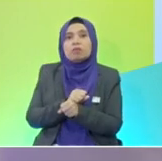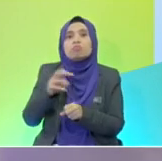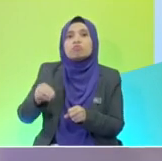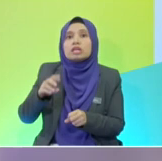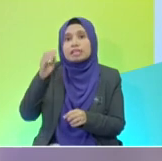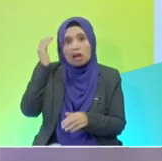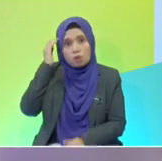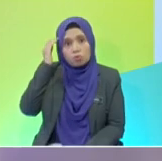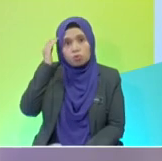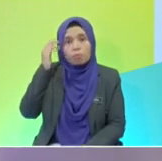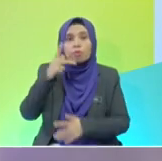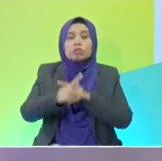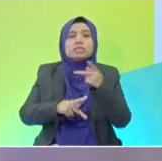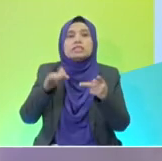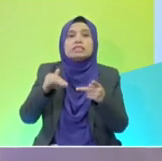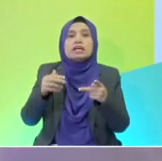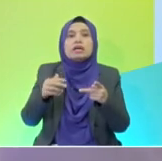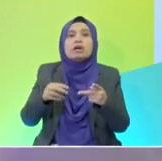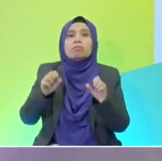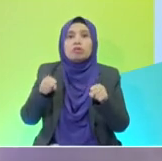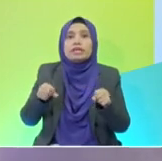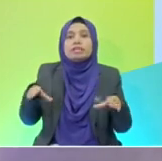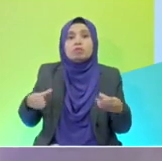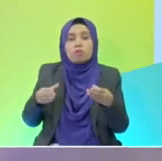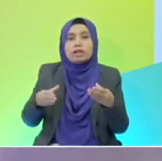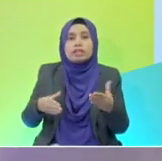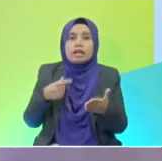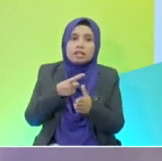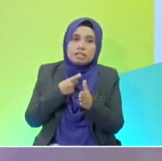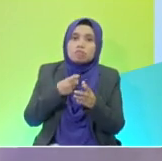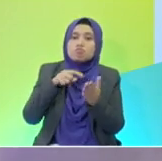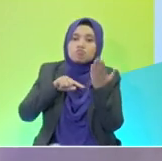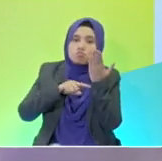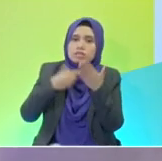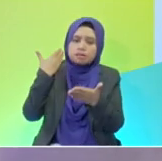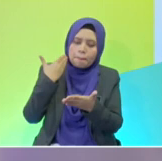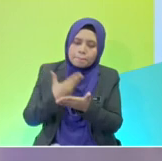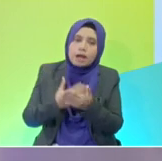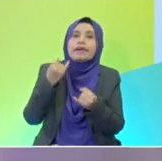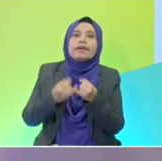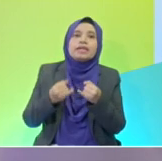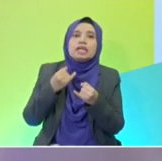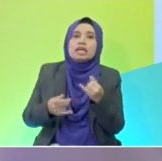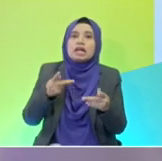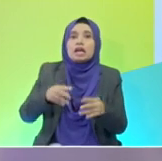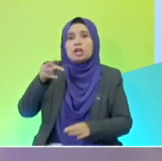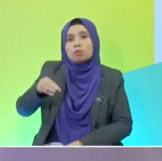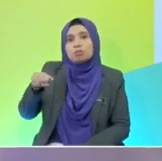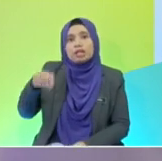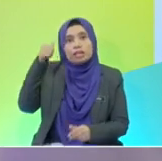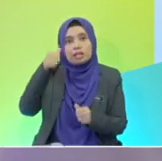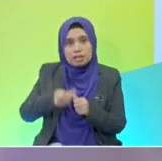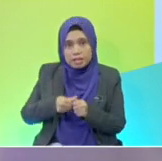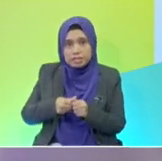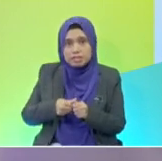Presiden Apa yang perlu dibuat daripada Mulia sampai akhir Jadi sebenarnya beliau murid-murid ingat balik apa yang mereka lakukan